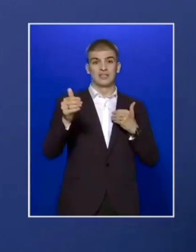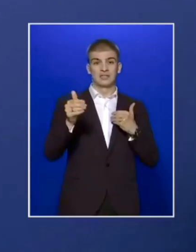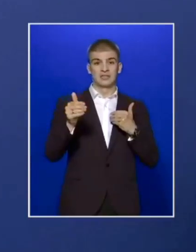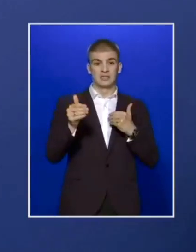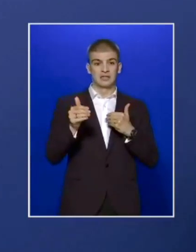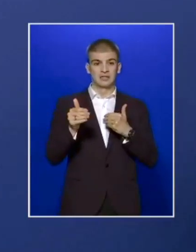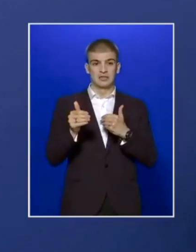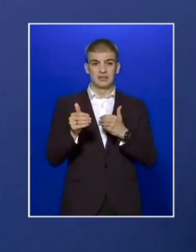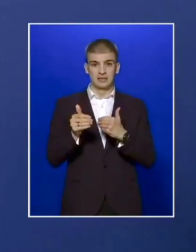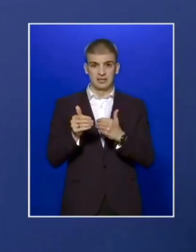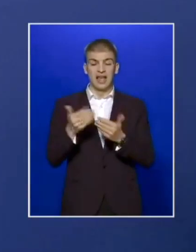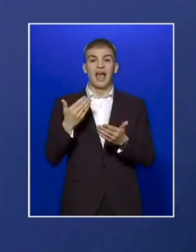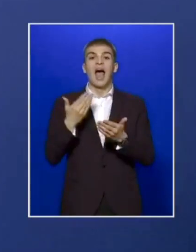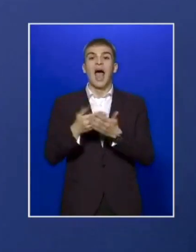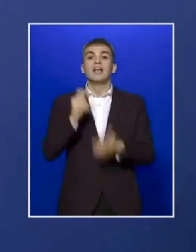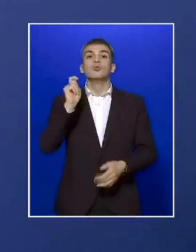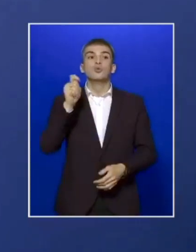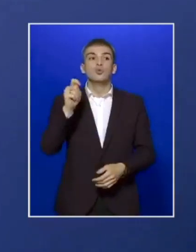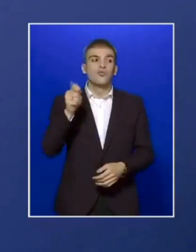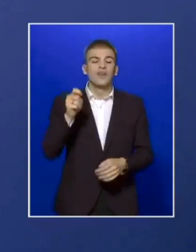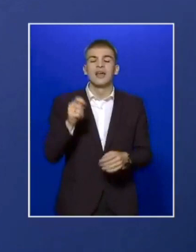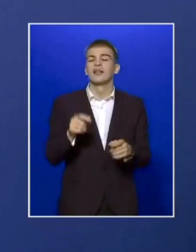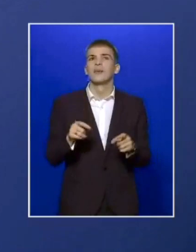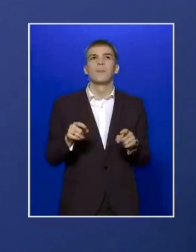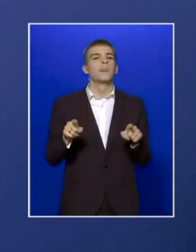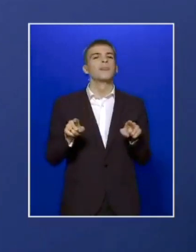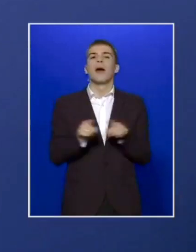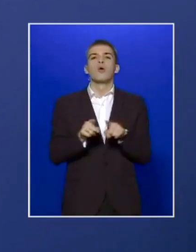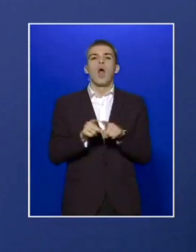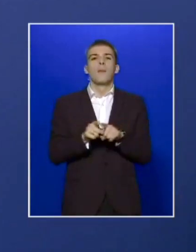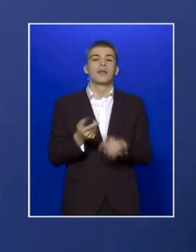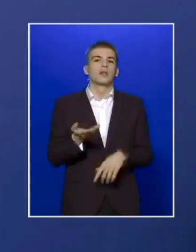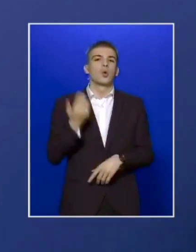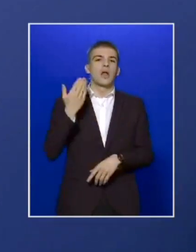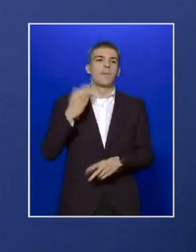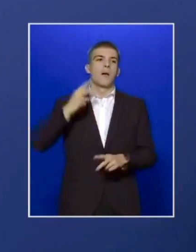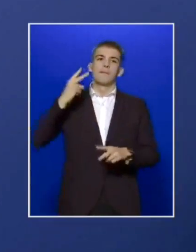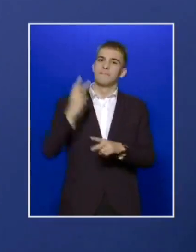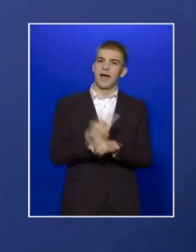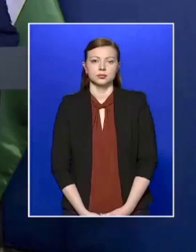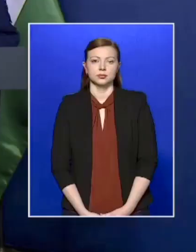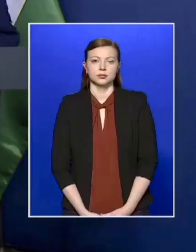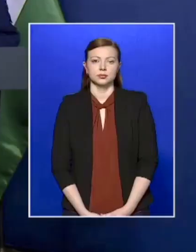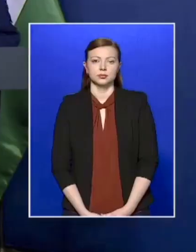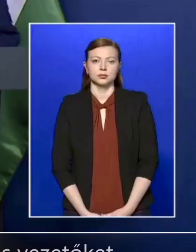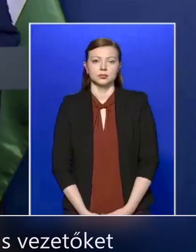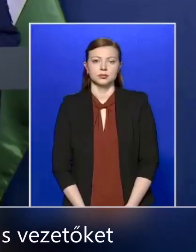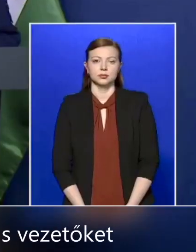Ez a húsvét, ez nem lesz olyan, mint a többi húsvét szokott lenni.